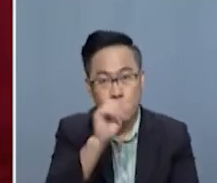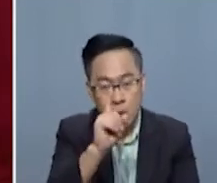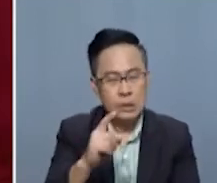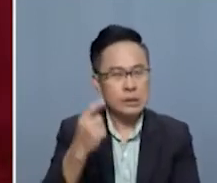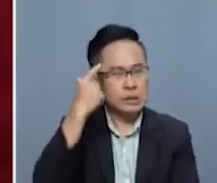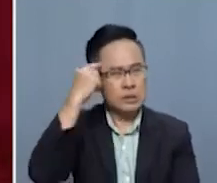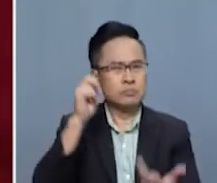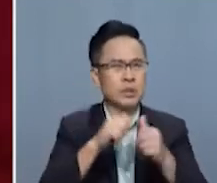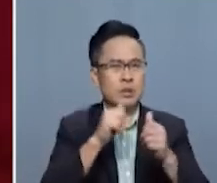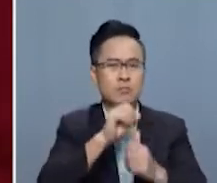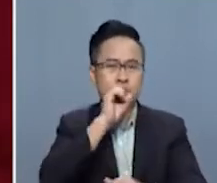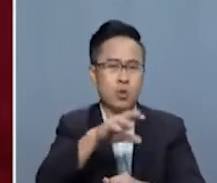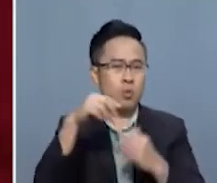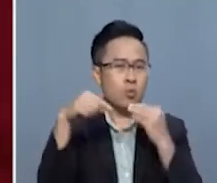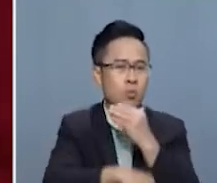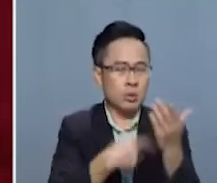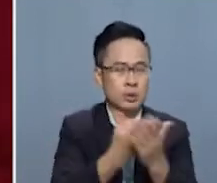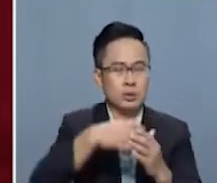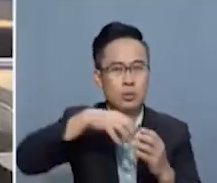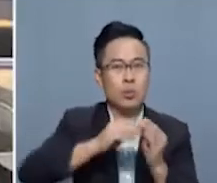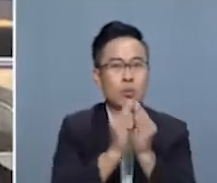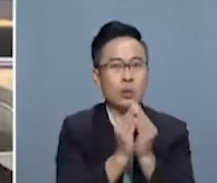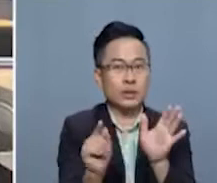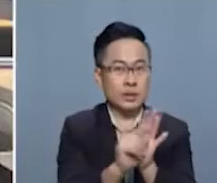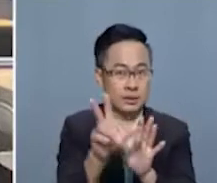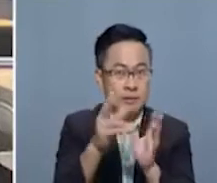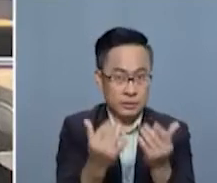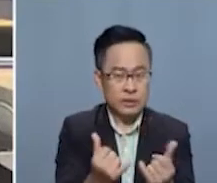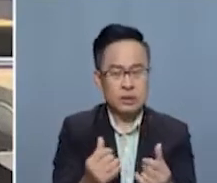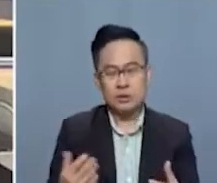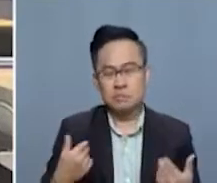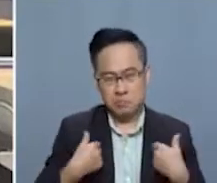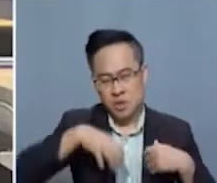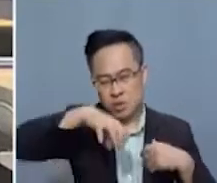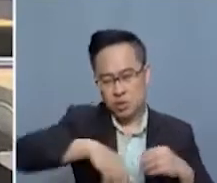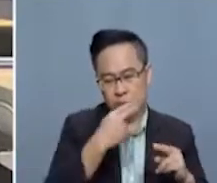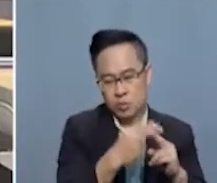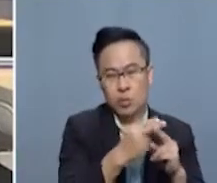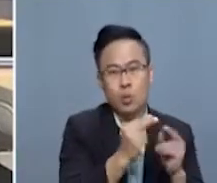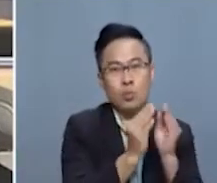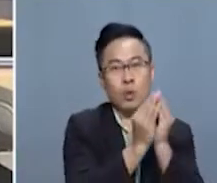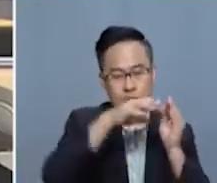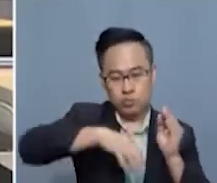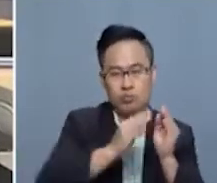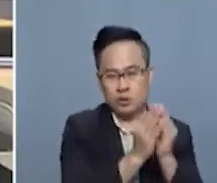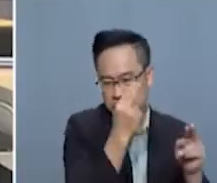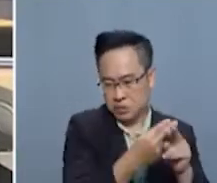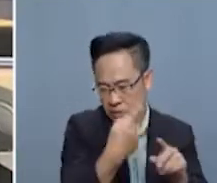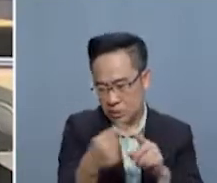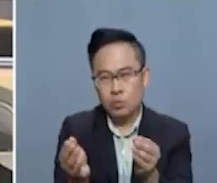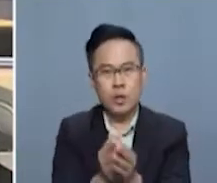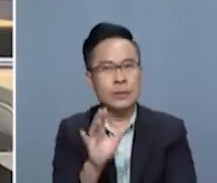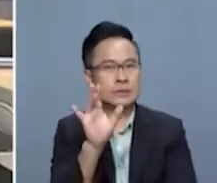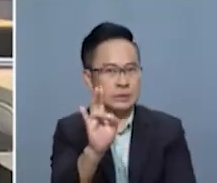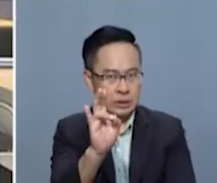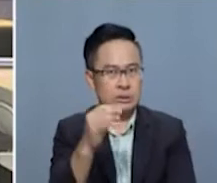าการร้องทุกข์กล่าวโทษของสำนักงานพระพุทธศาสนาแห่งชาติรอบนี้น่าจะมีรายชื่อวัดดังๆในกรุงเทพมหานครอย่างน้อย7วัด